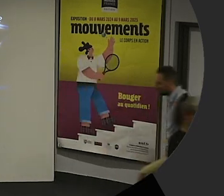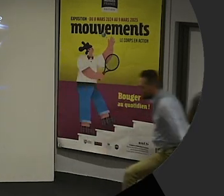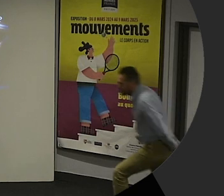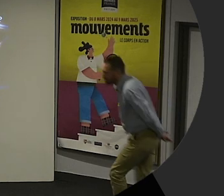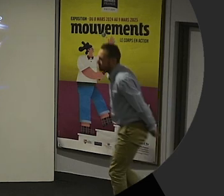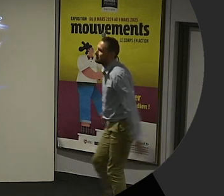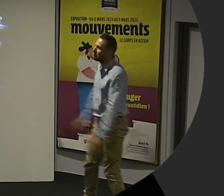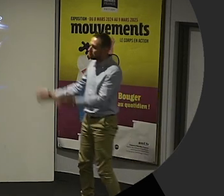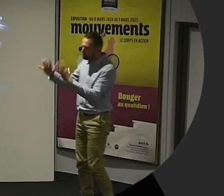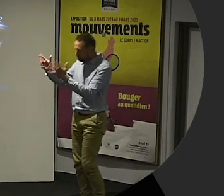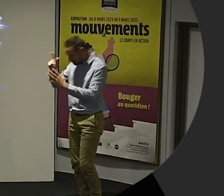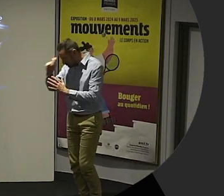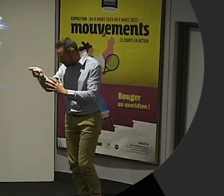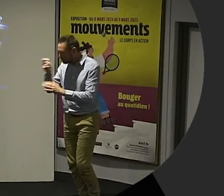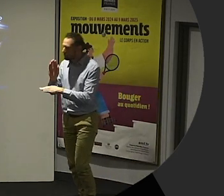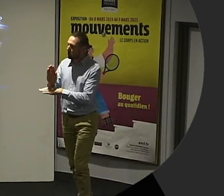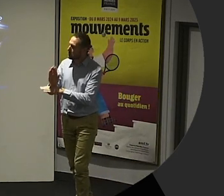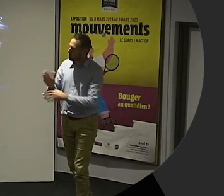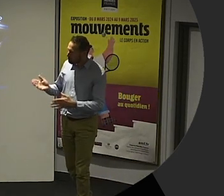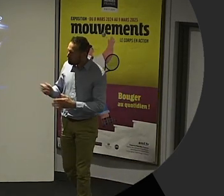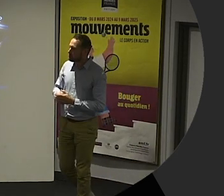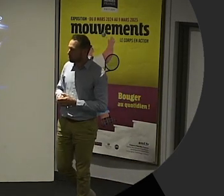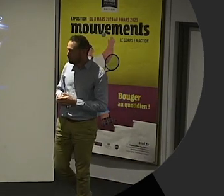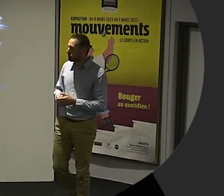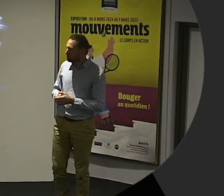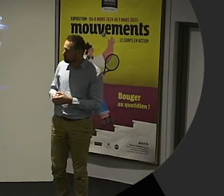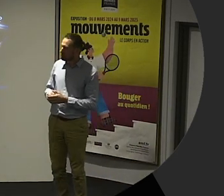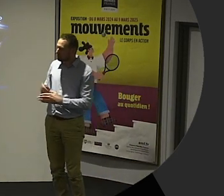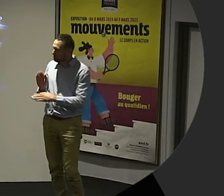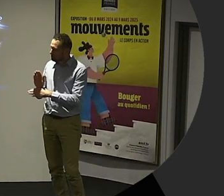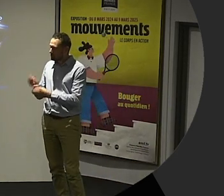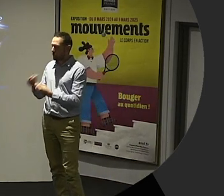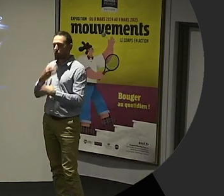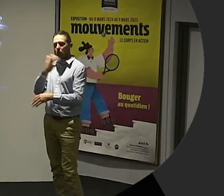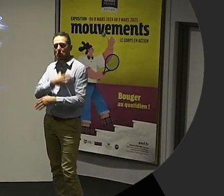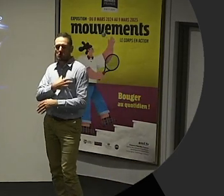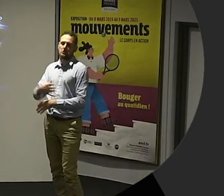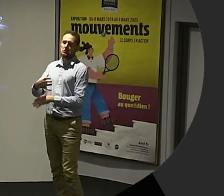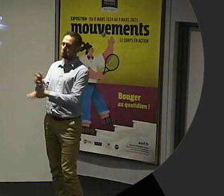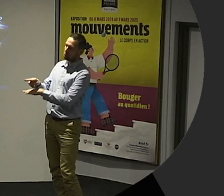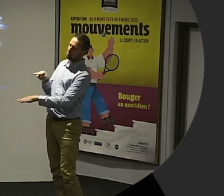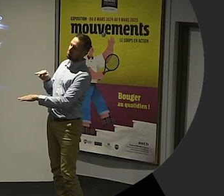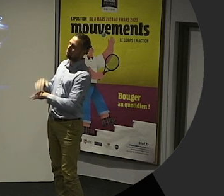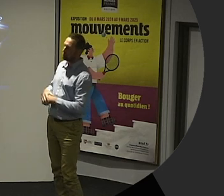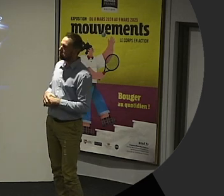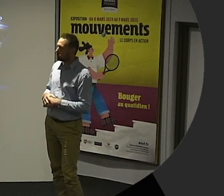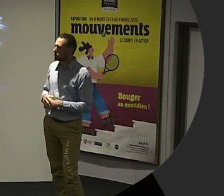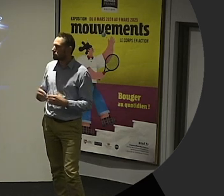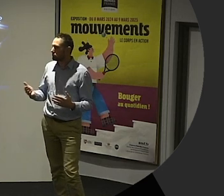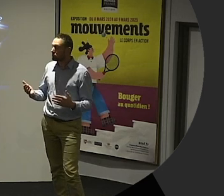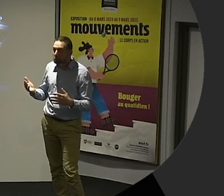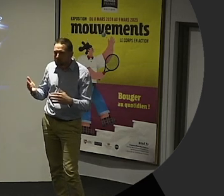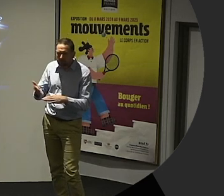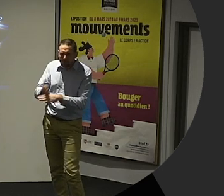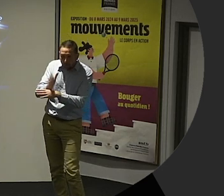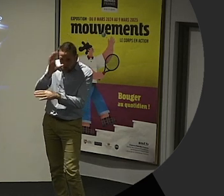Bravo à toi, Chantal, pour ce témoignage aussi, toujours diversifié et enrichissant. Tout à l'heure, j'ai oublié de